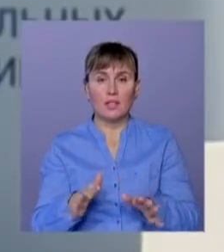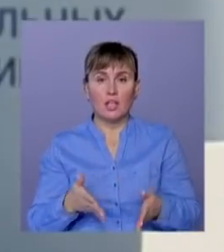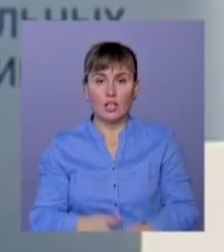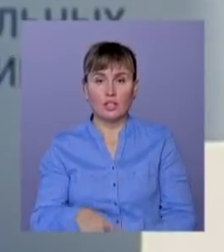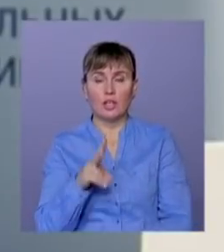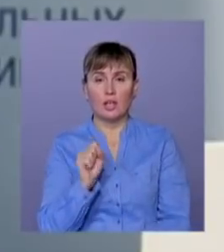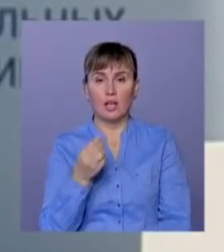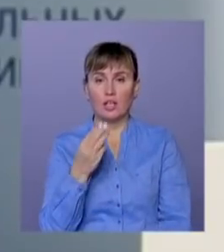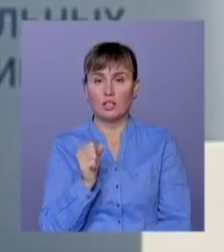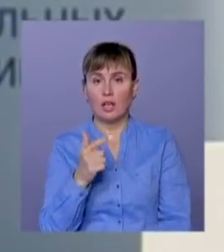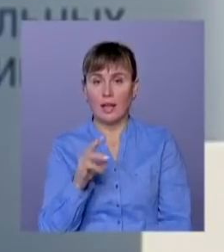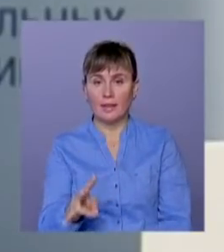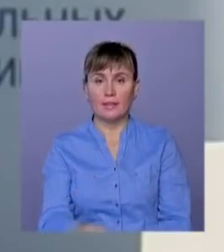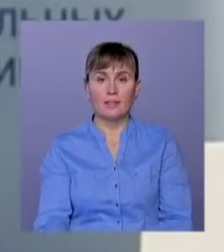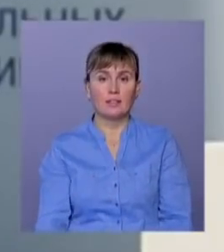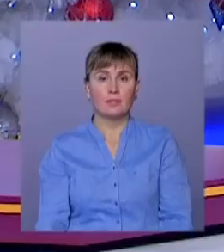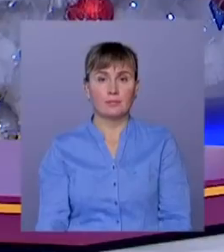13,2 миллионов тонн.